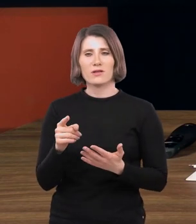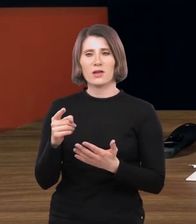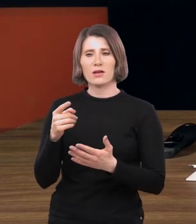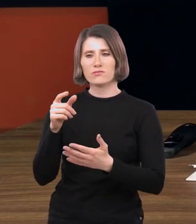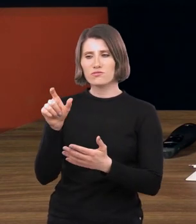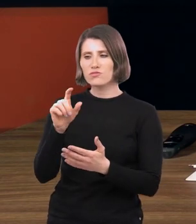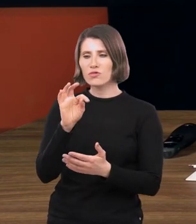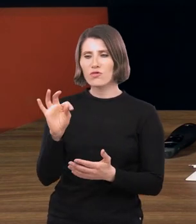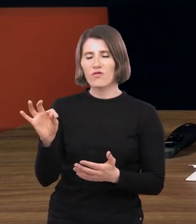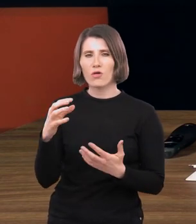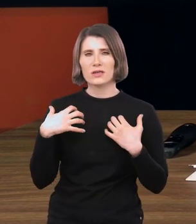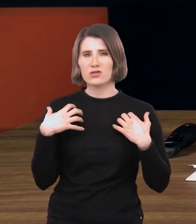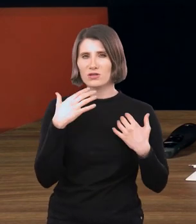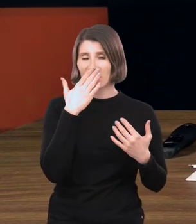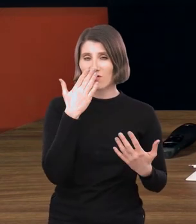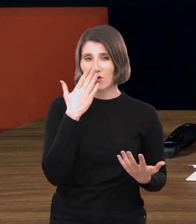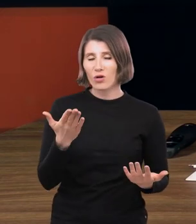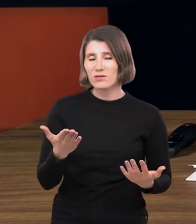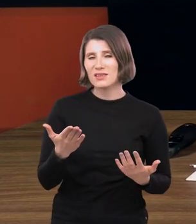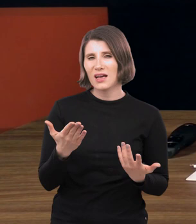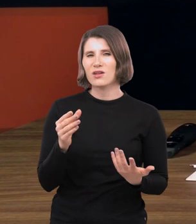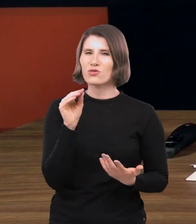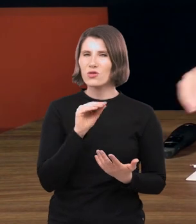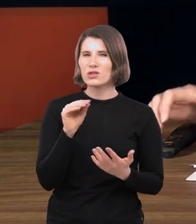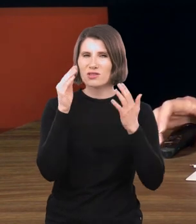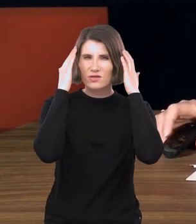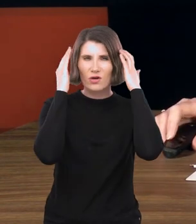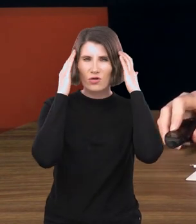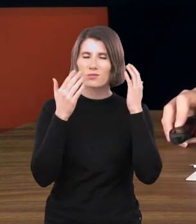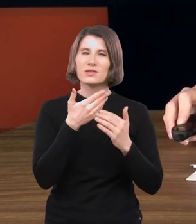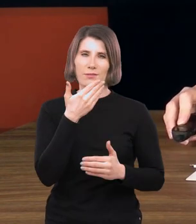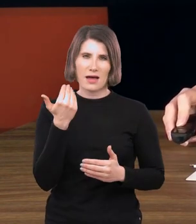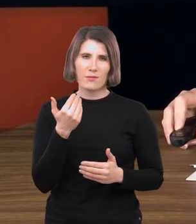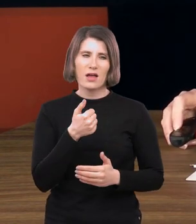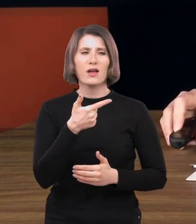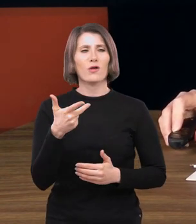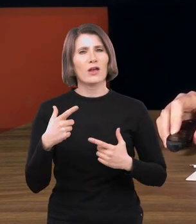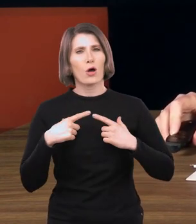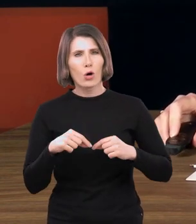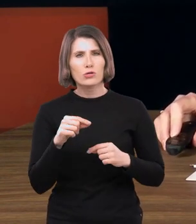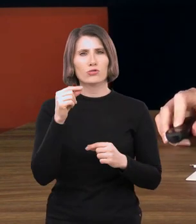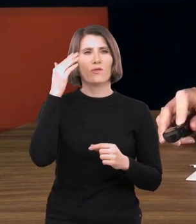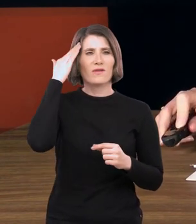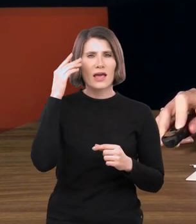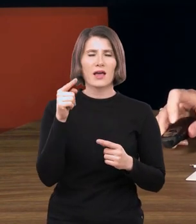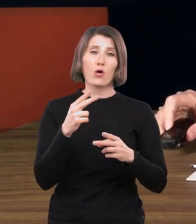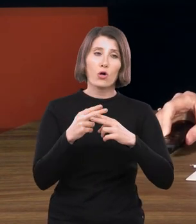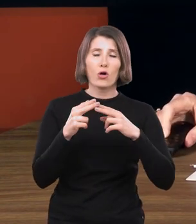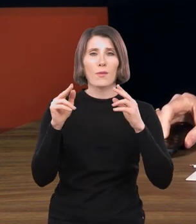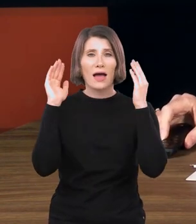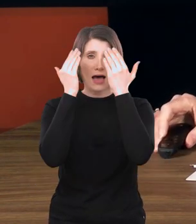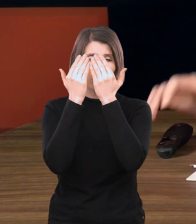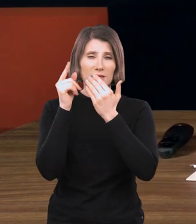funkcjonowania osób ze spektrum zaburzeń autystycznych. Większość osób wie, że coś takiego istnieje, ale